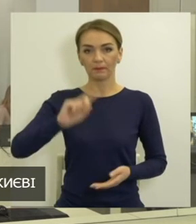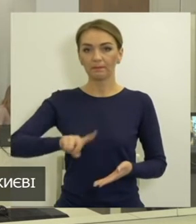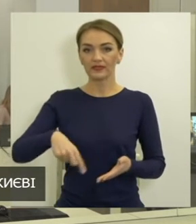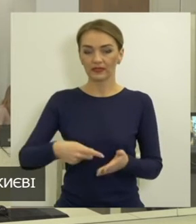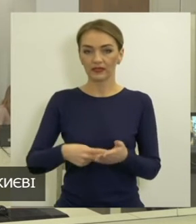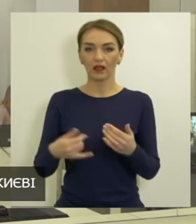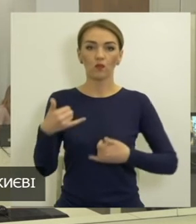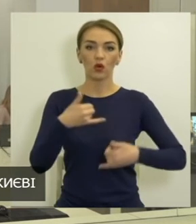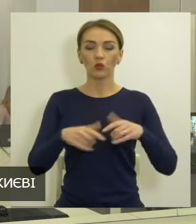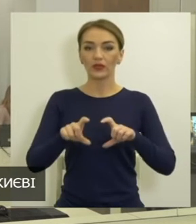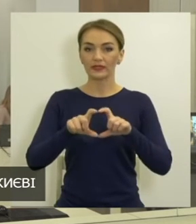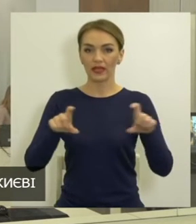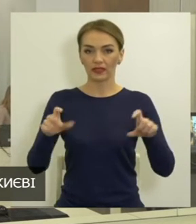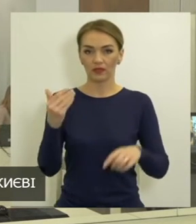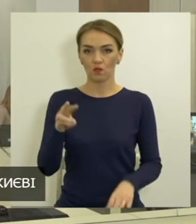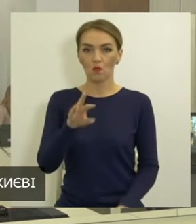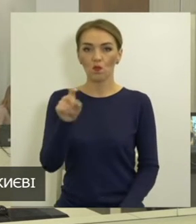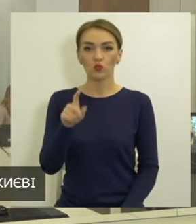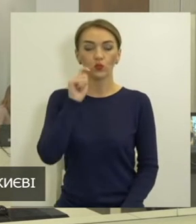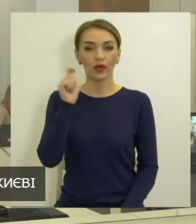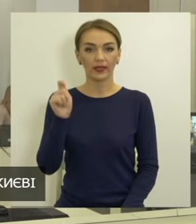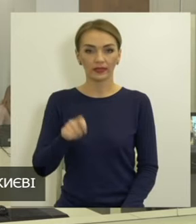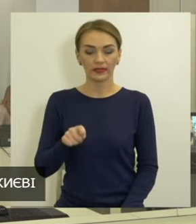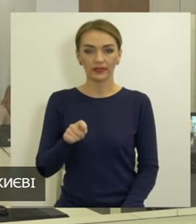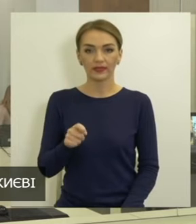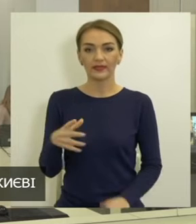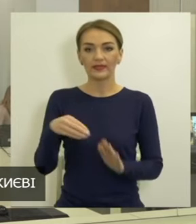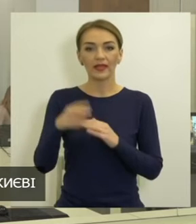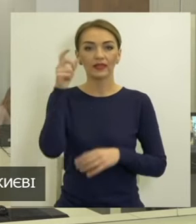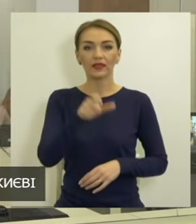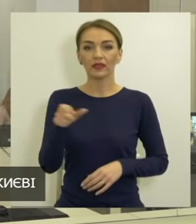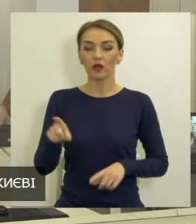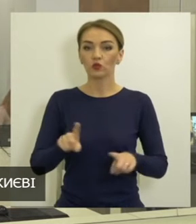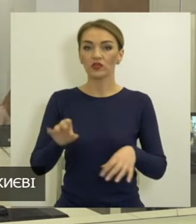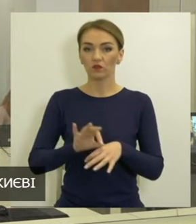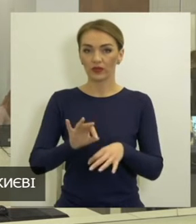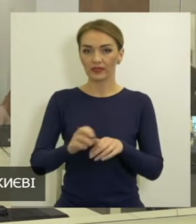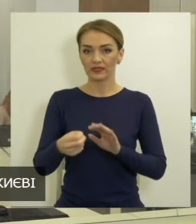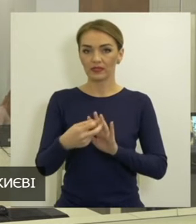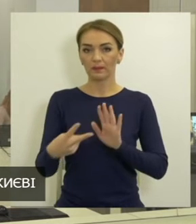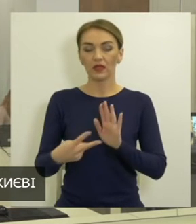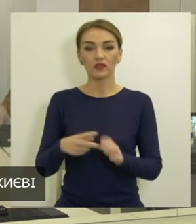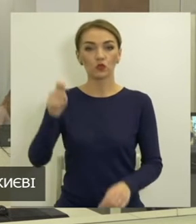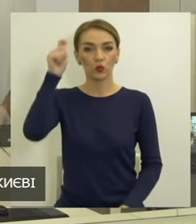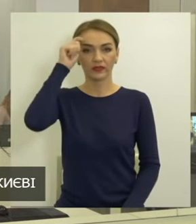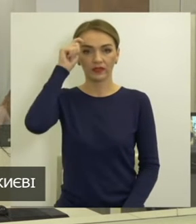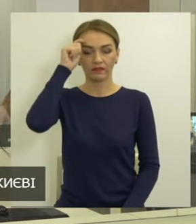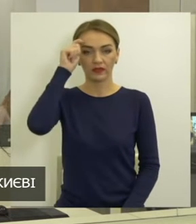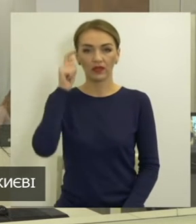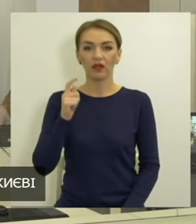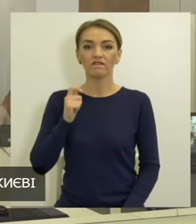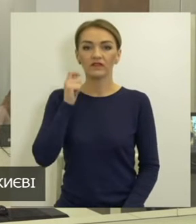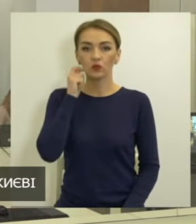міський лабораторний центр МОЗ України, серед киян, що захворіли, 17 чоловіків